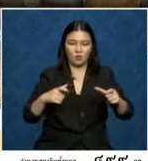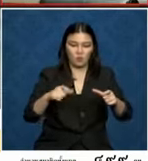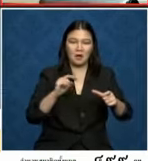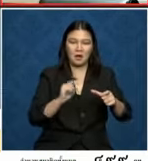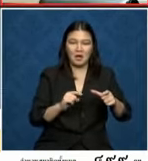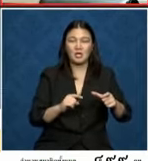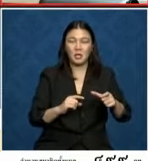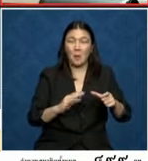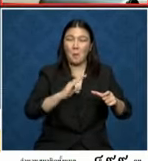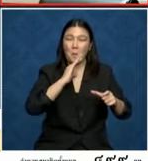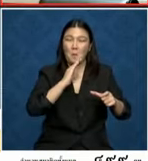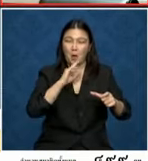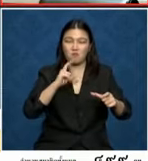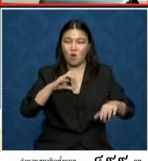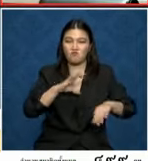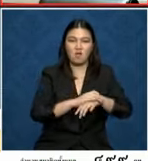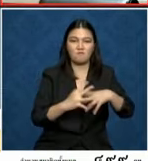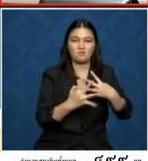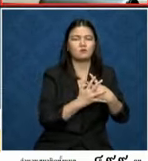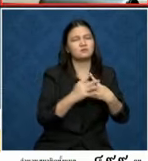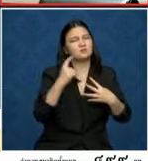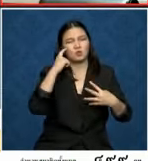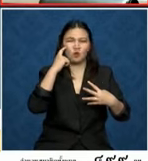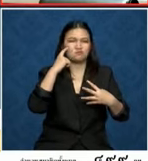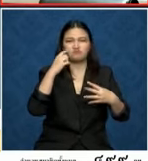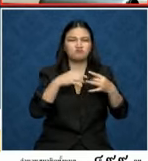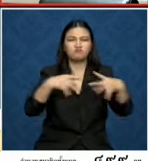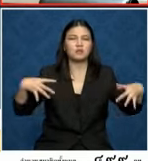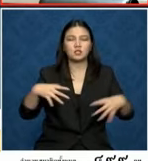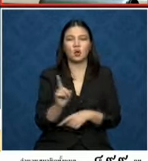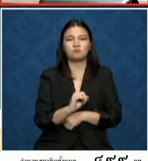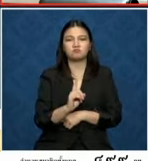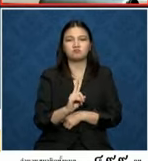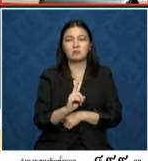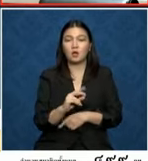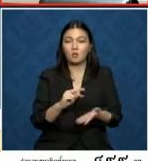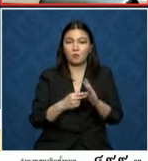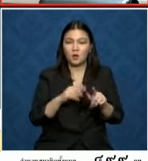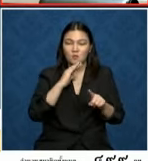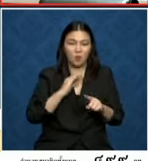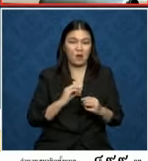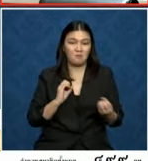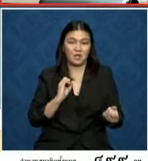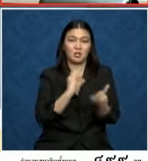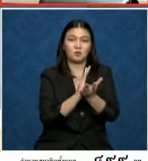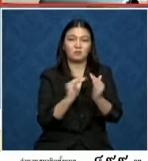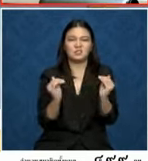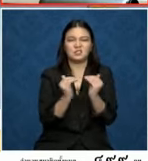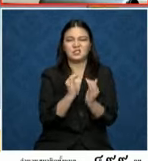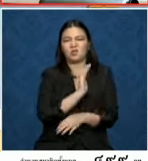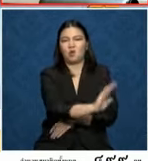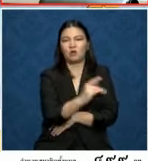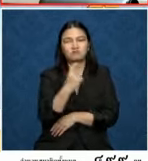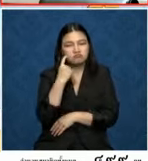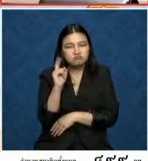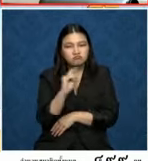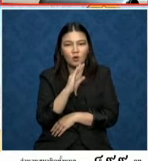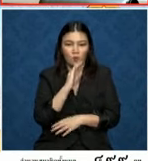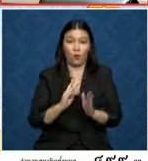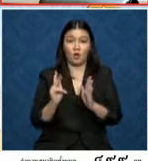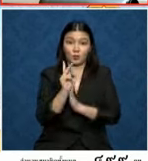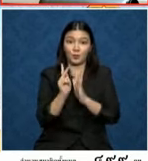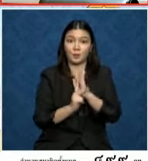ด่วนเนื่องจากเป็นการใช้โทษอาญาที่ไม่เหมาะสมกระทบกับเสรีภาพมากเกินไปโดยเมื่อกฎหมายยก